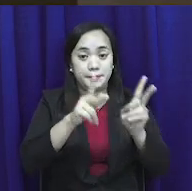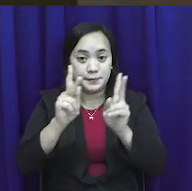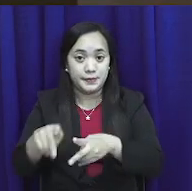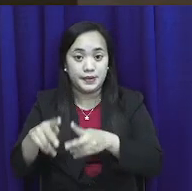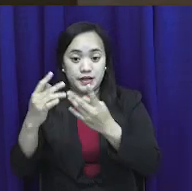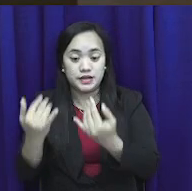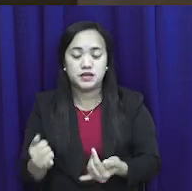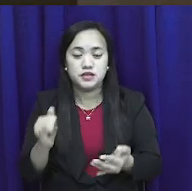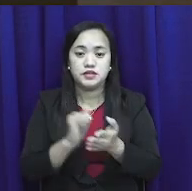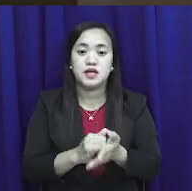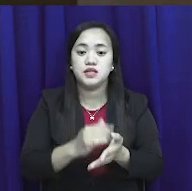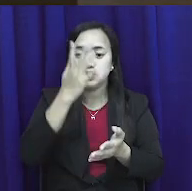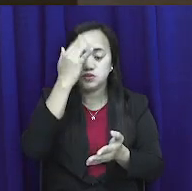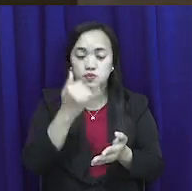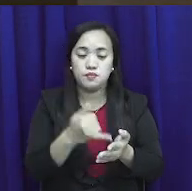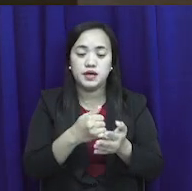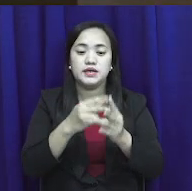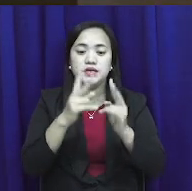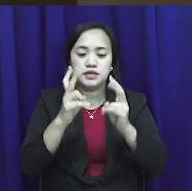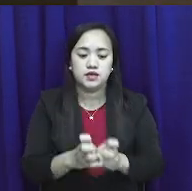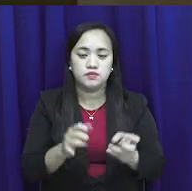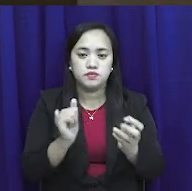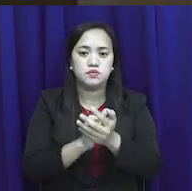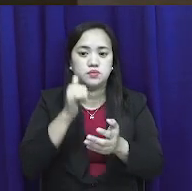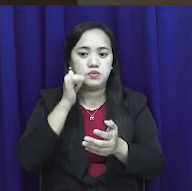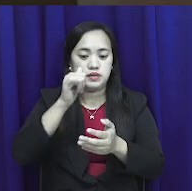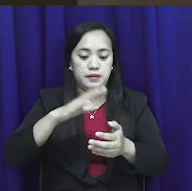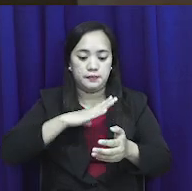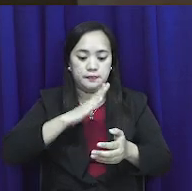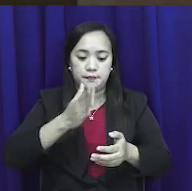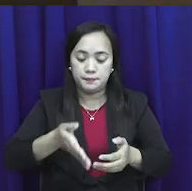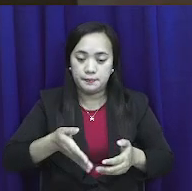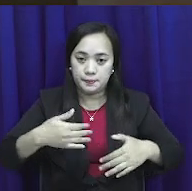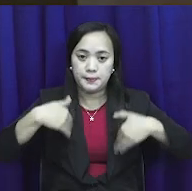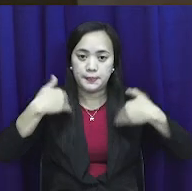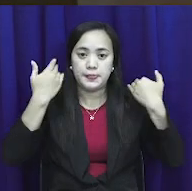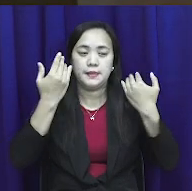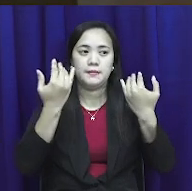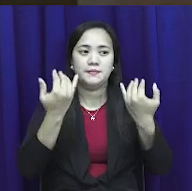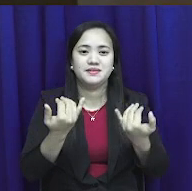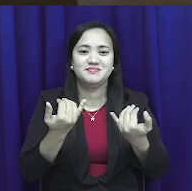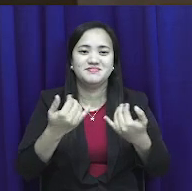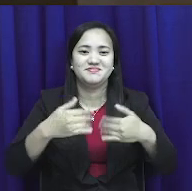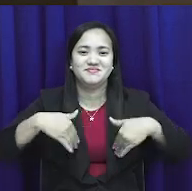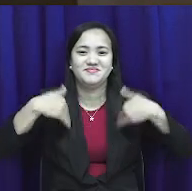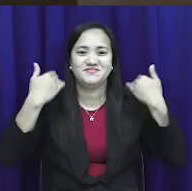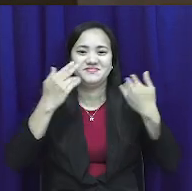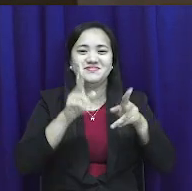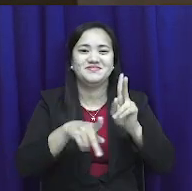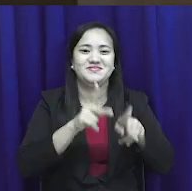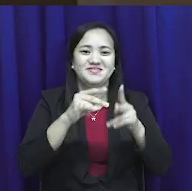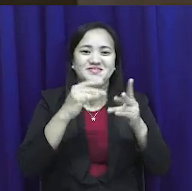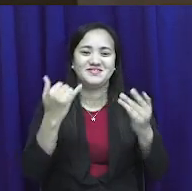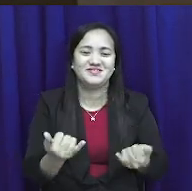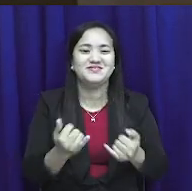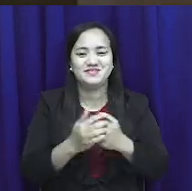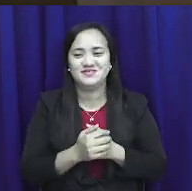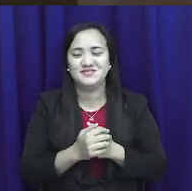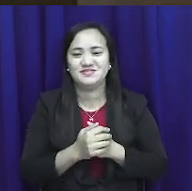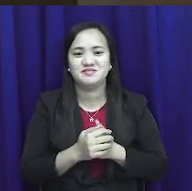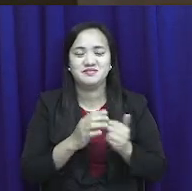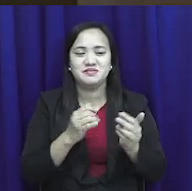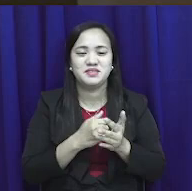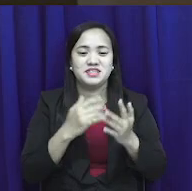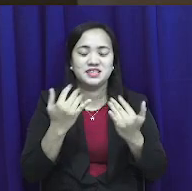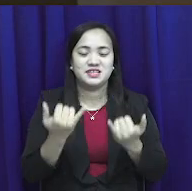Kaya nga kahit yung pagdadalaga niyo naging dalaga kayo hanggang naging dalag na kayo tapos na yan may